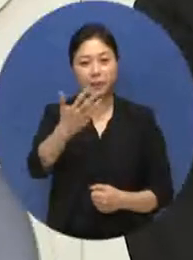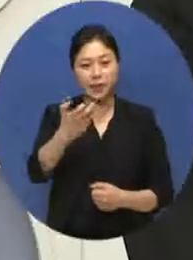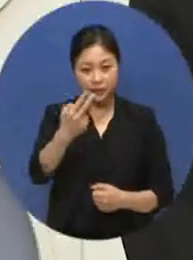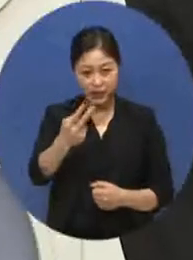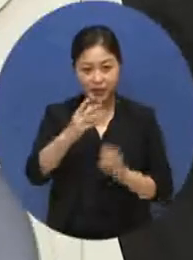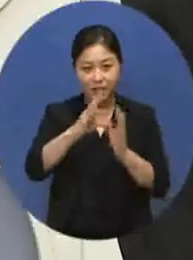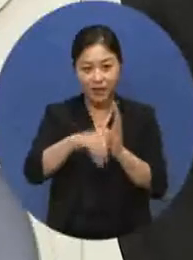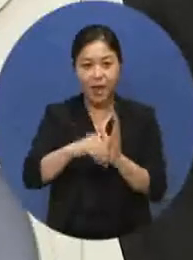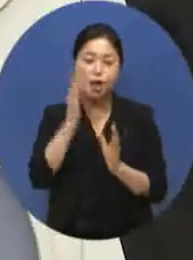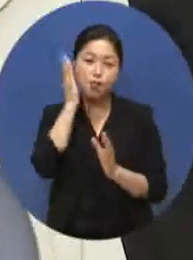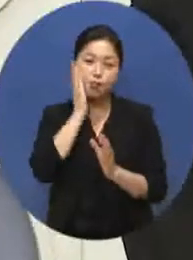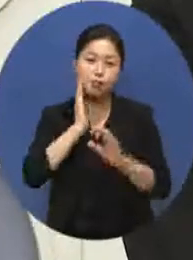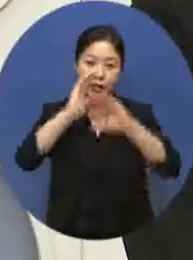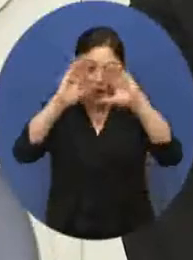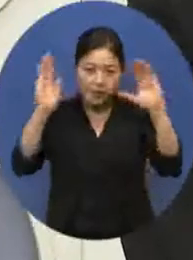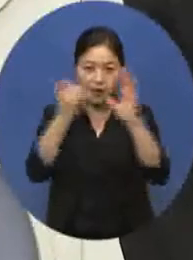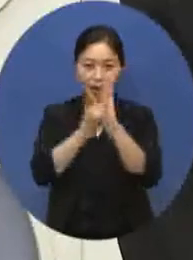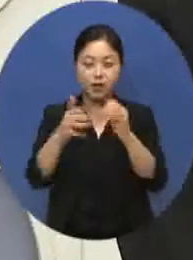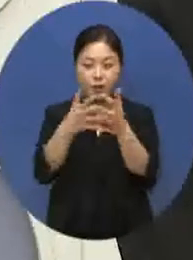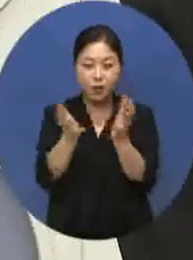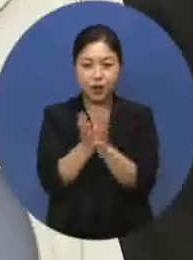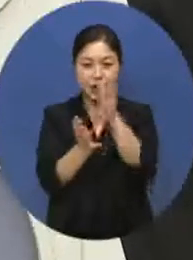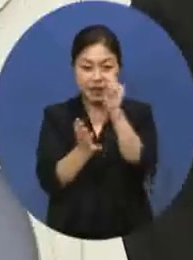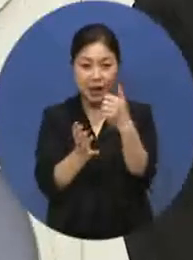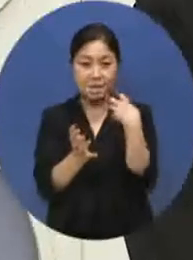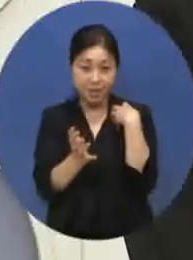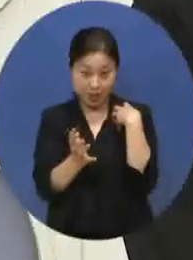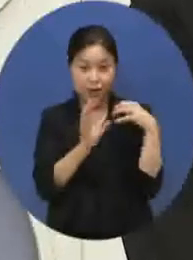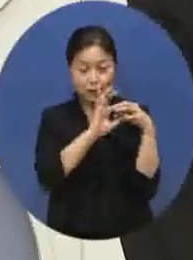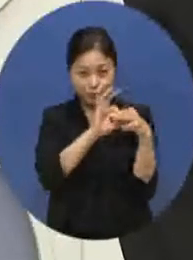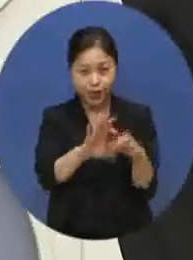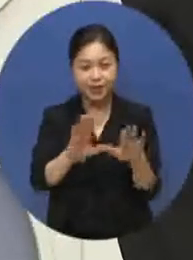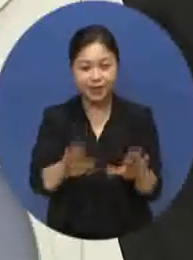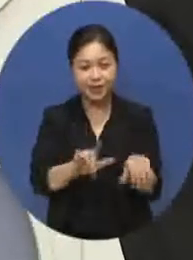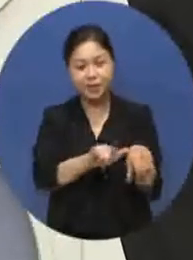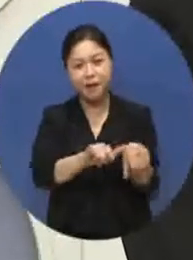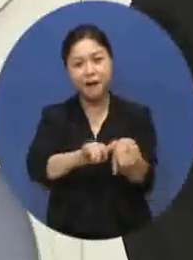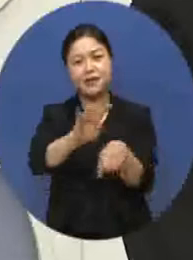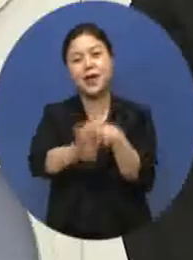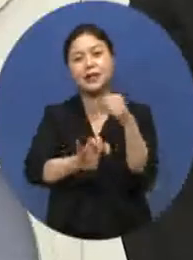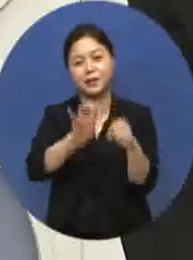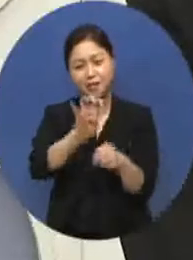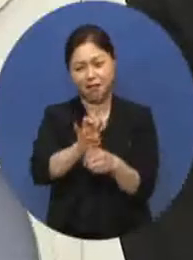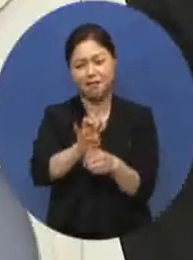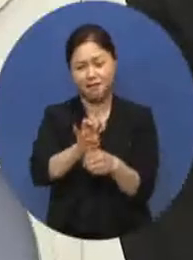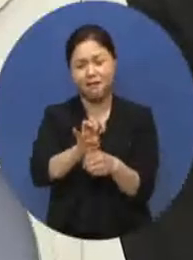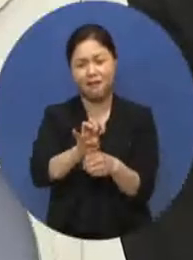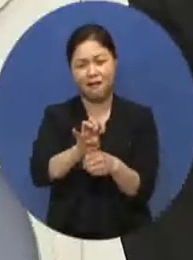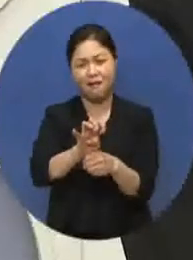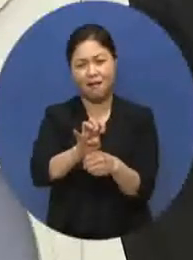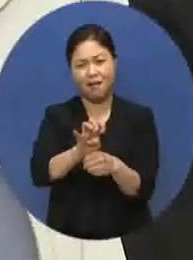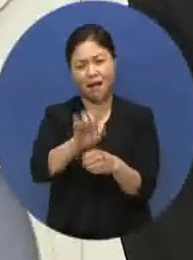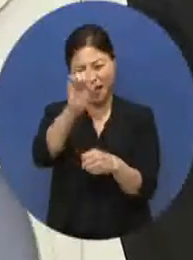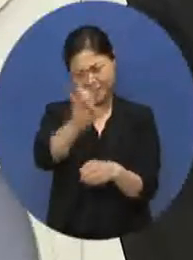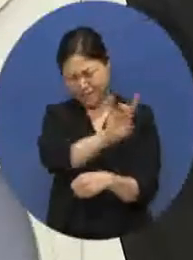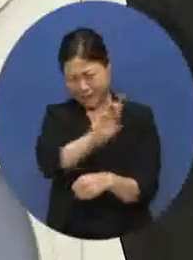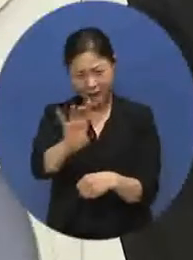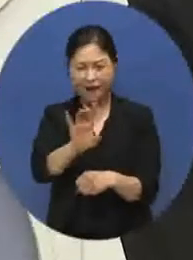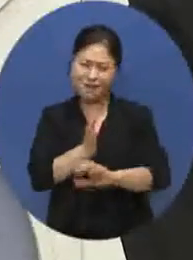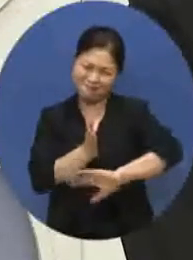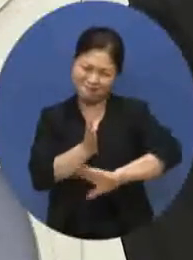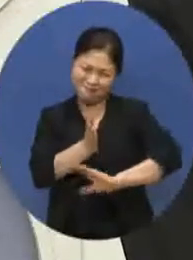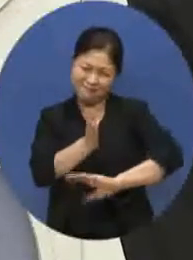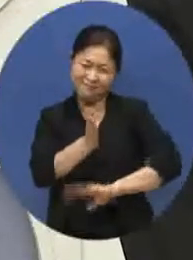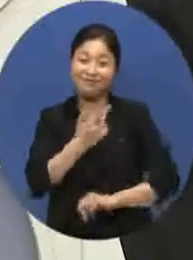82년도인가요? 예. 그 푸른 하늘 가족 모임 회장 맡으시면서부터 이제 지금 평생을 40여 년을 이렇게 한